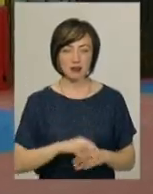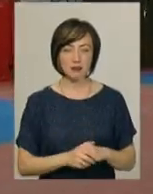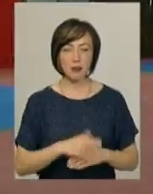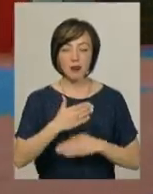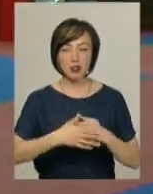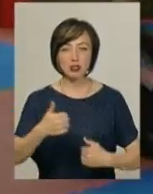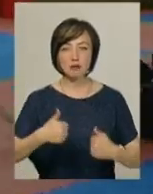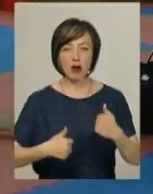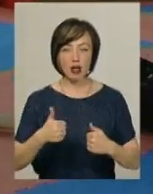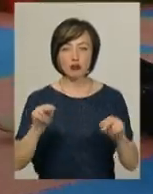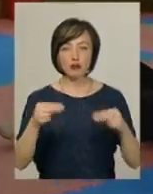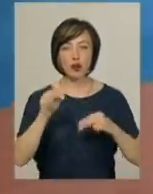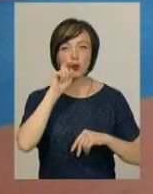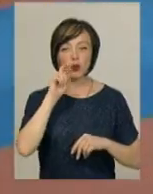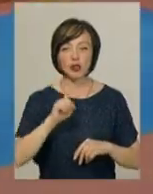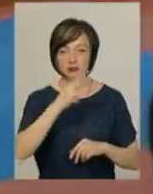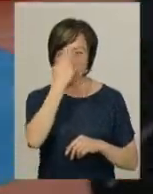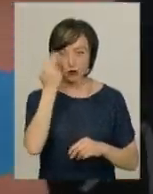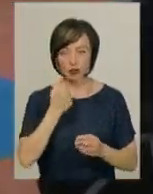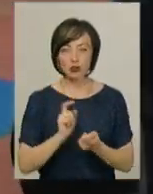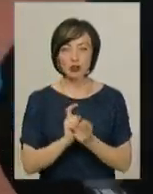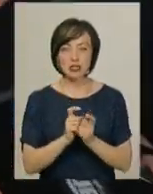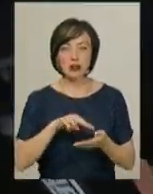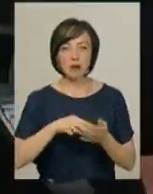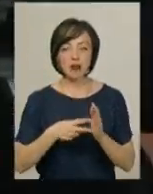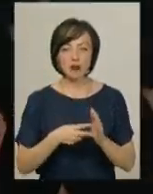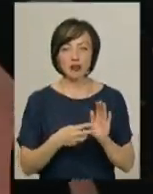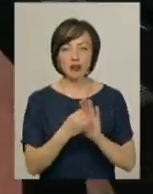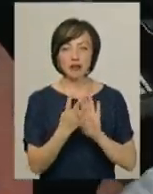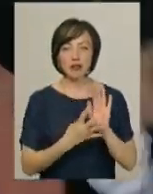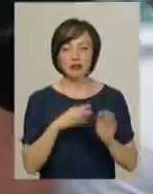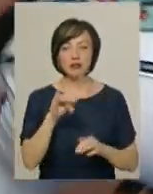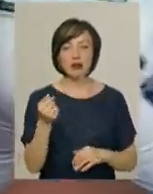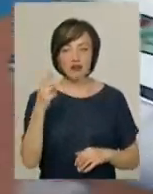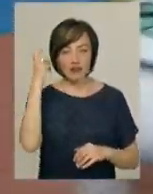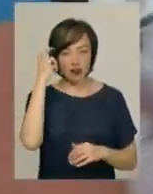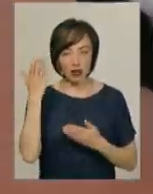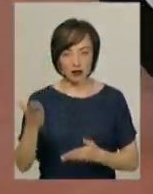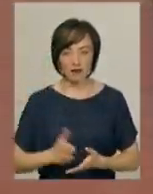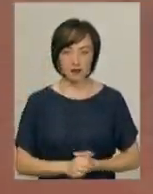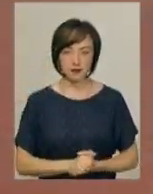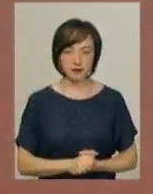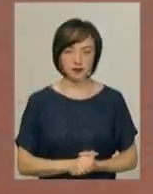старт для Аміни Гончар – чемпіонат України з бразильського джиу-джитсу, запланований на 19 травня в Києві.